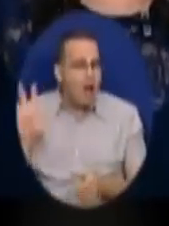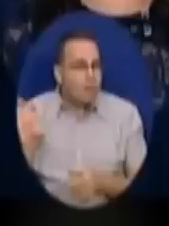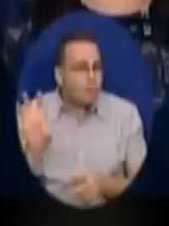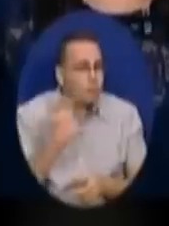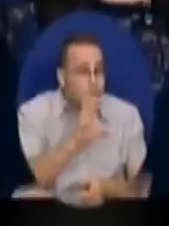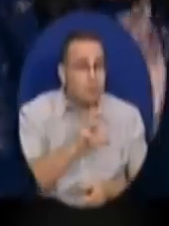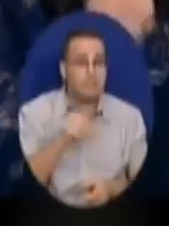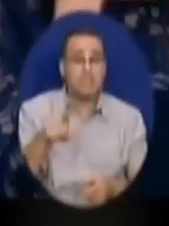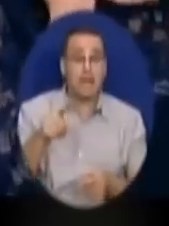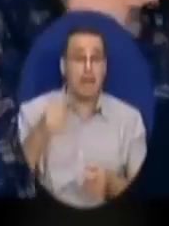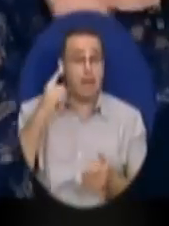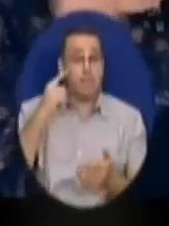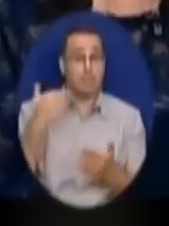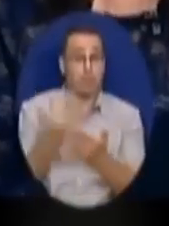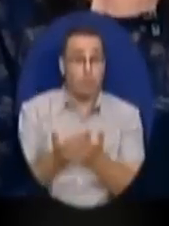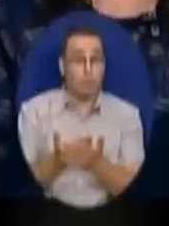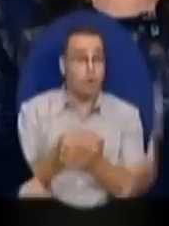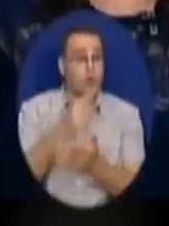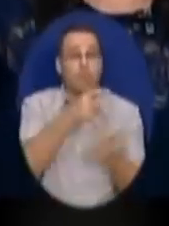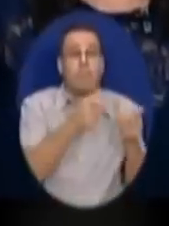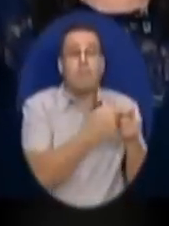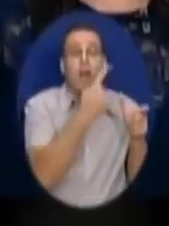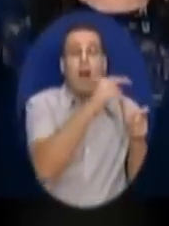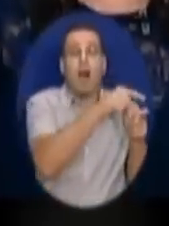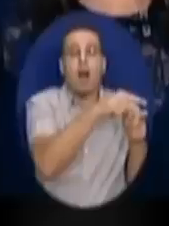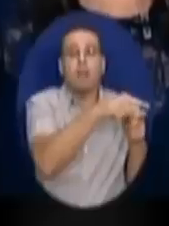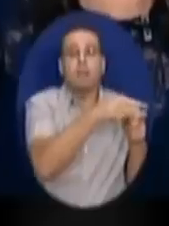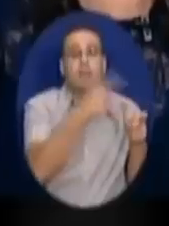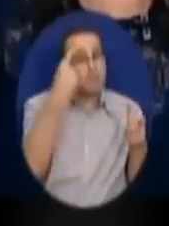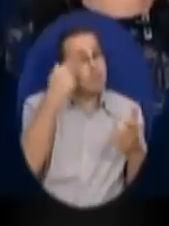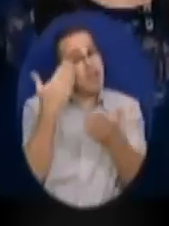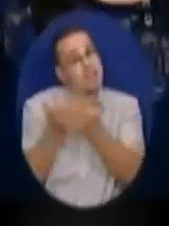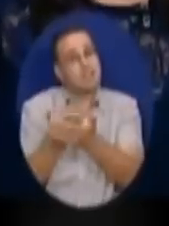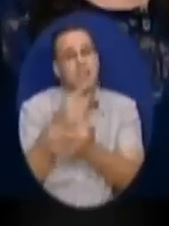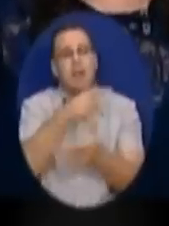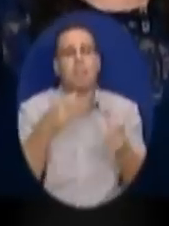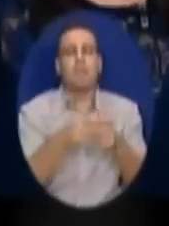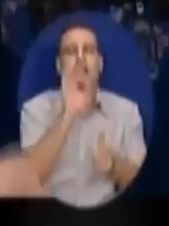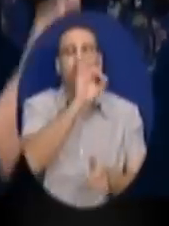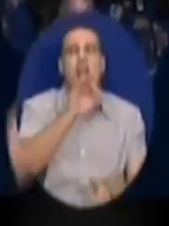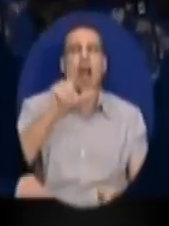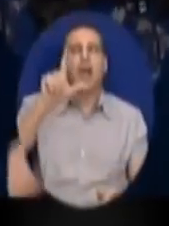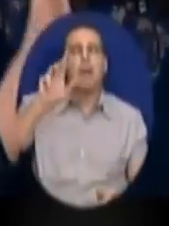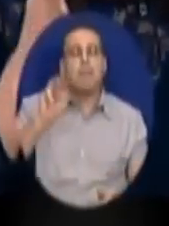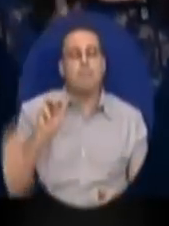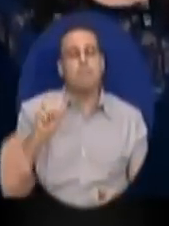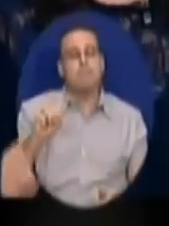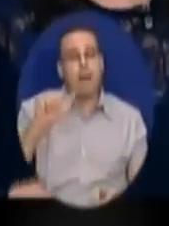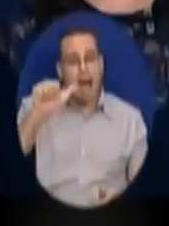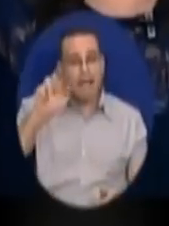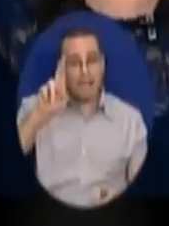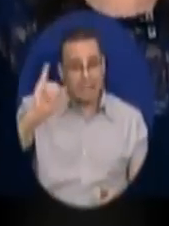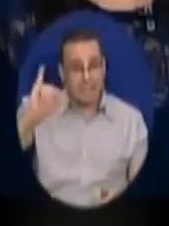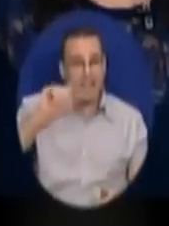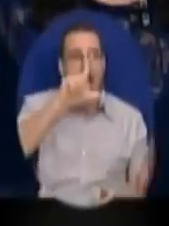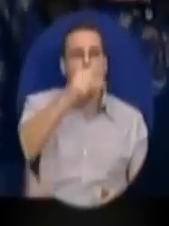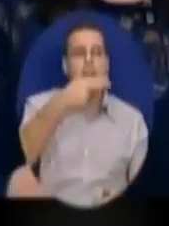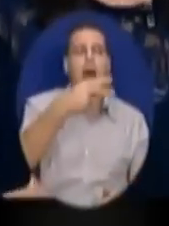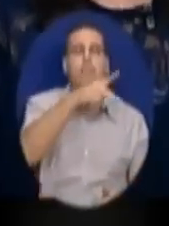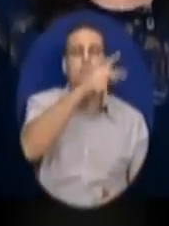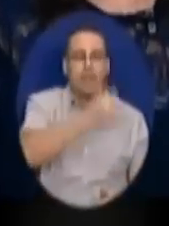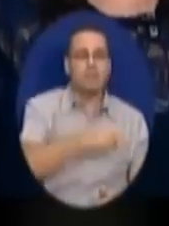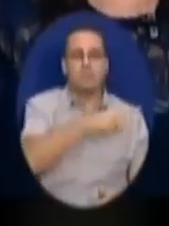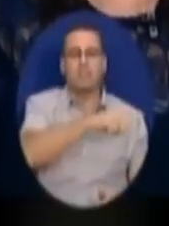שהועלו על ידי מפלגה אחת בצרפת זה המפלגה של מרין לפן מפלגה הכי קיצונית